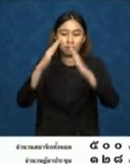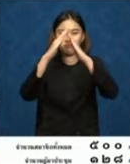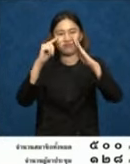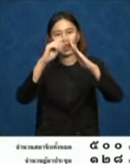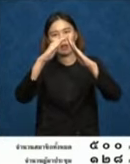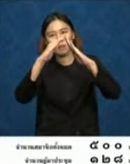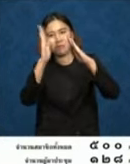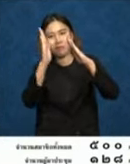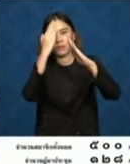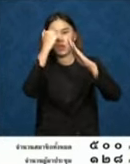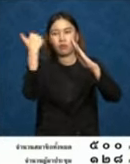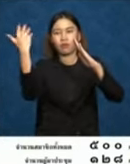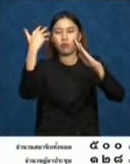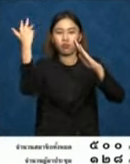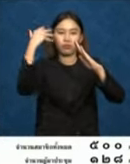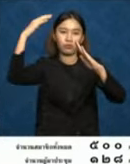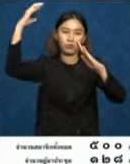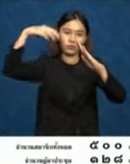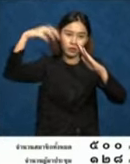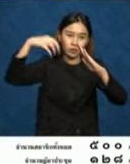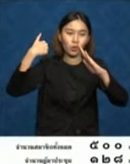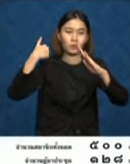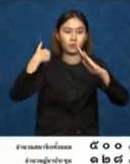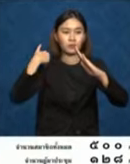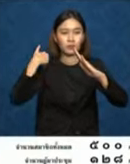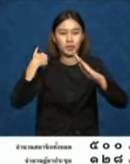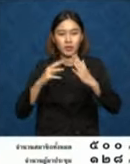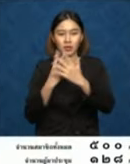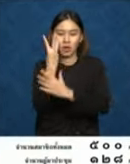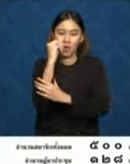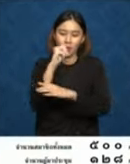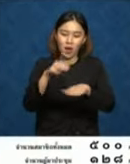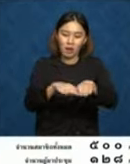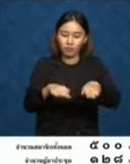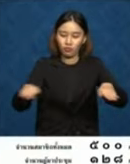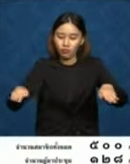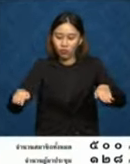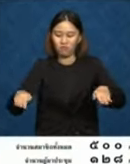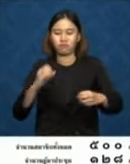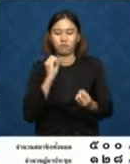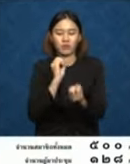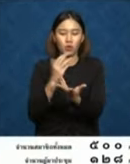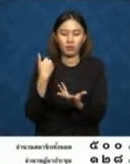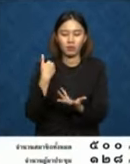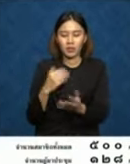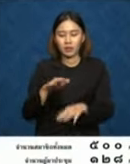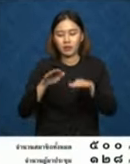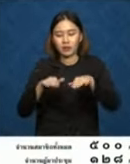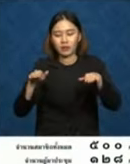ปิดเนื่องจากพายุลมฝนค่ะบางที่พื้นไม้กระดานก็ชำรุดนะคะจนทำให้เ